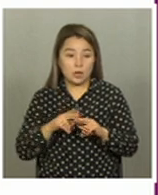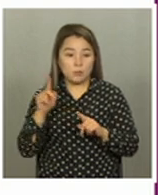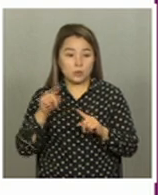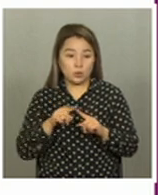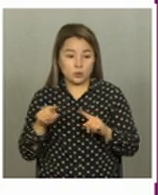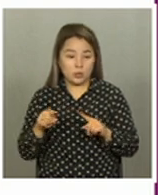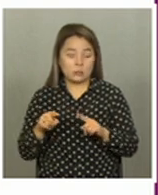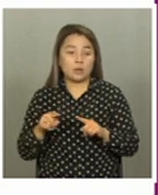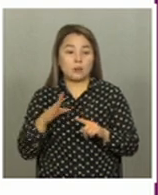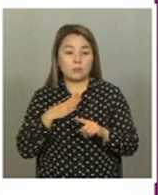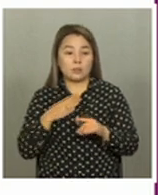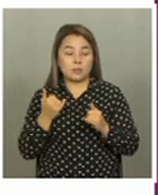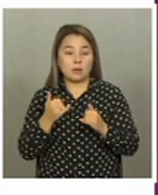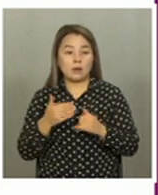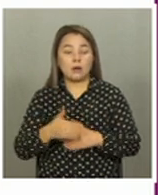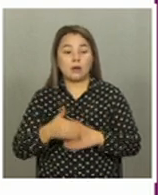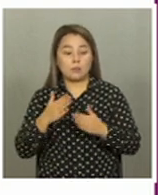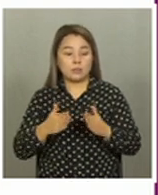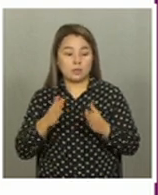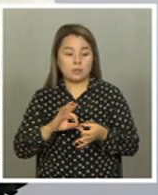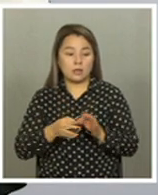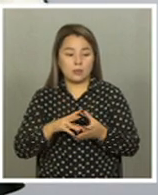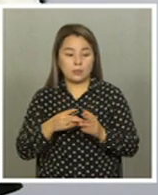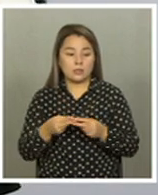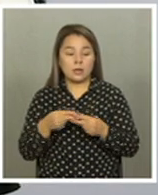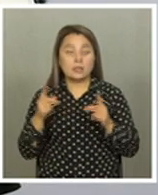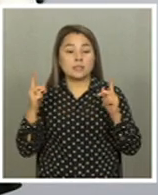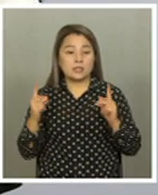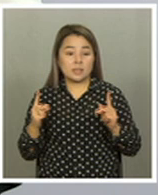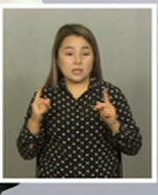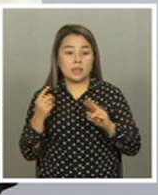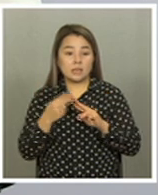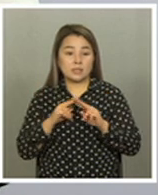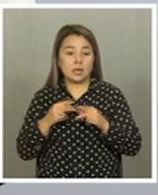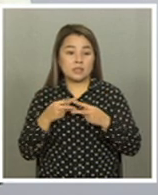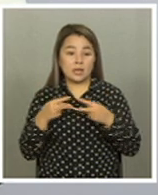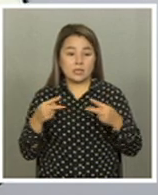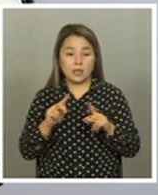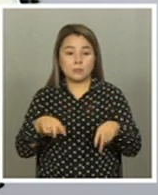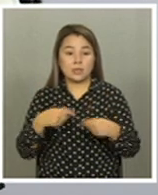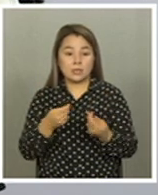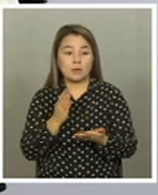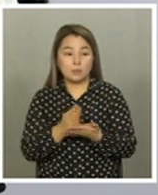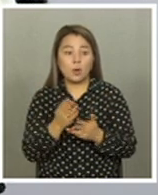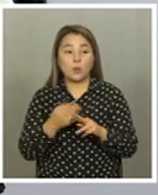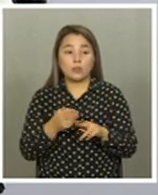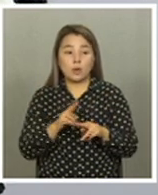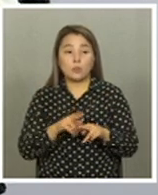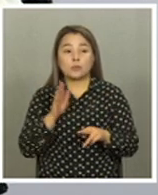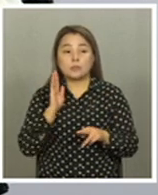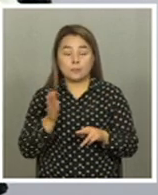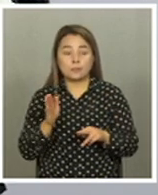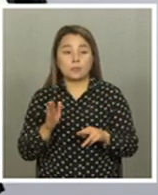қабырғалары болатын кесінділердің тең екені берілген. Олай болса, мынау бұрыш